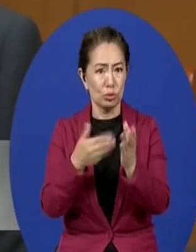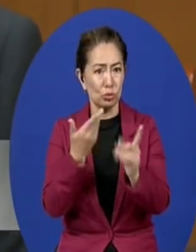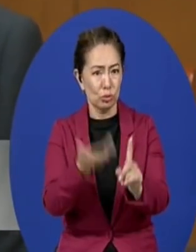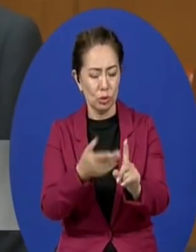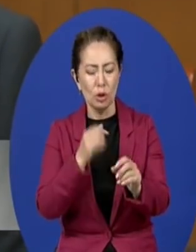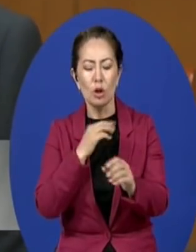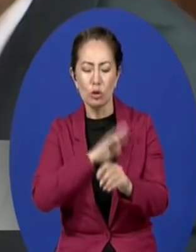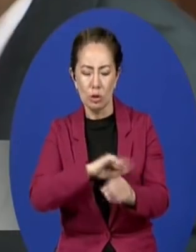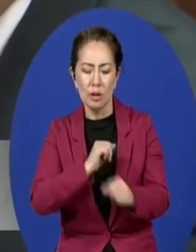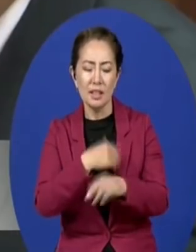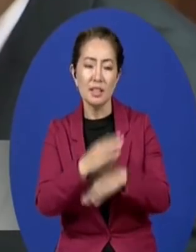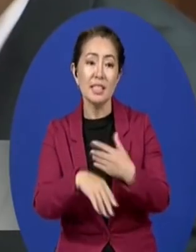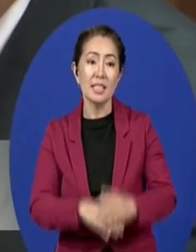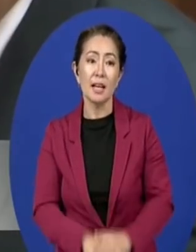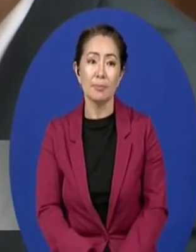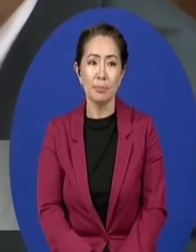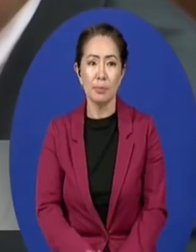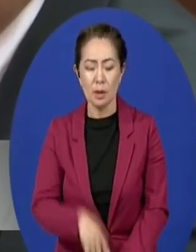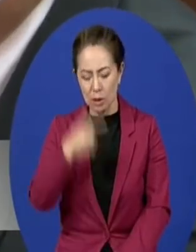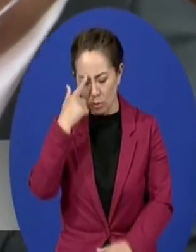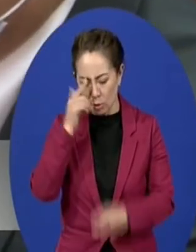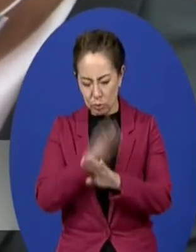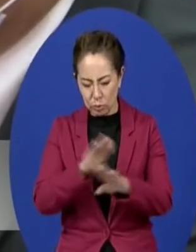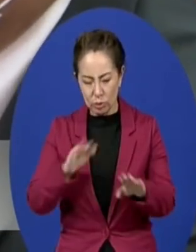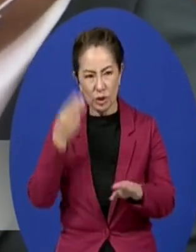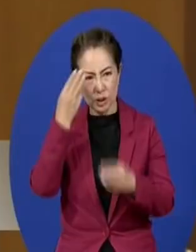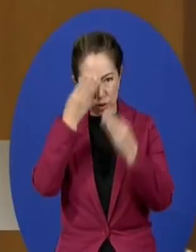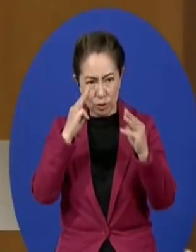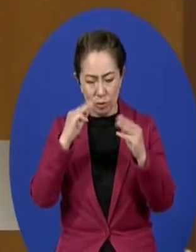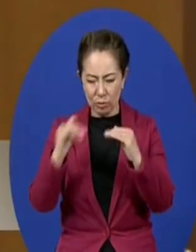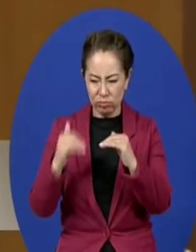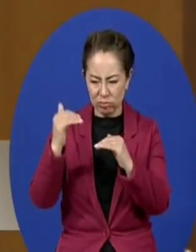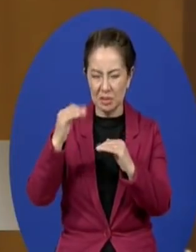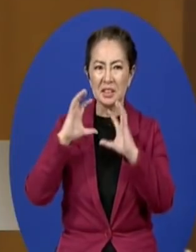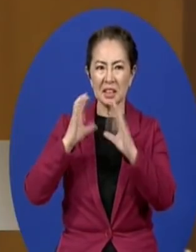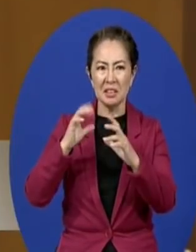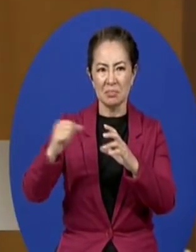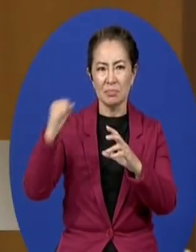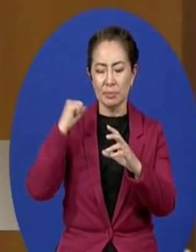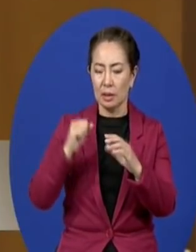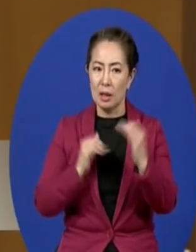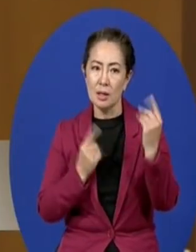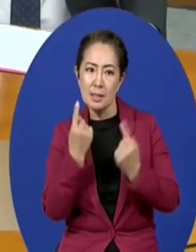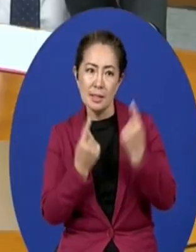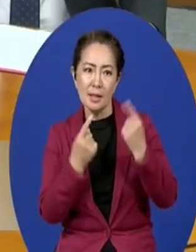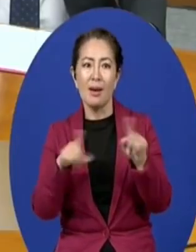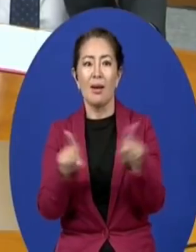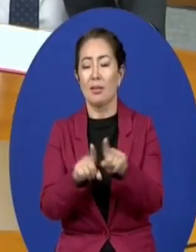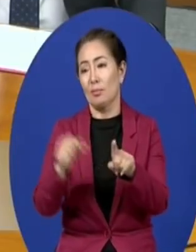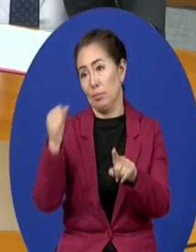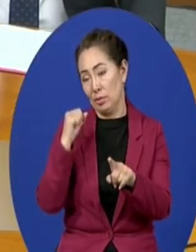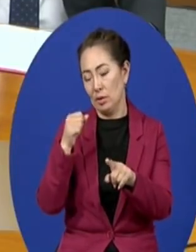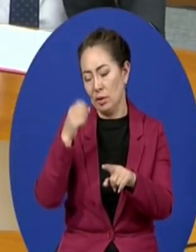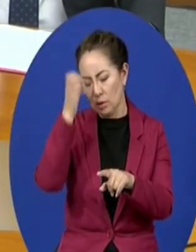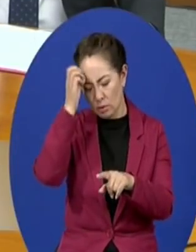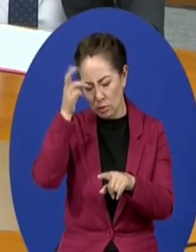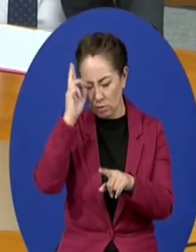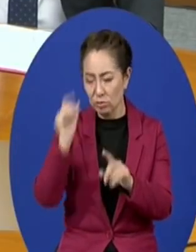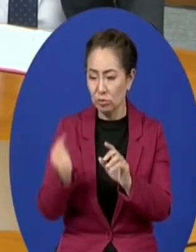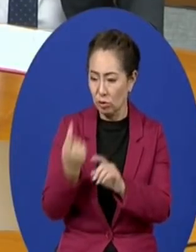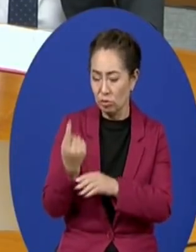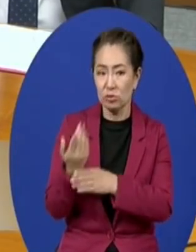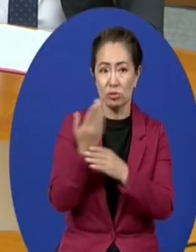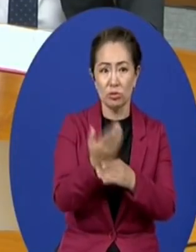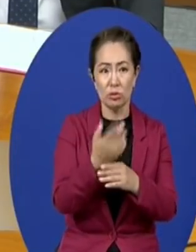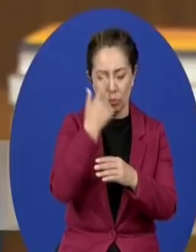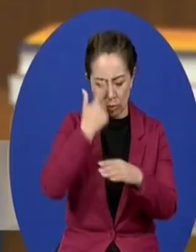бид бас ажиллаж байгаа. Монгол хүүхдэд шинжлэх ухааны хөгжлөөр дэлхийд тэргүүлэгч орнуудтай эн тэнцээ өрсөлдөж байгааг төрийн тэргүүн онцоллоо. Цаашаад эх орны өнцөг